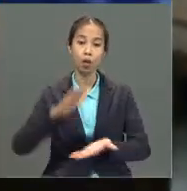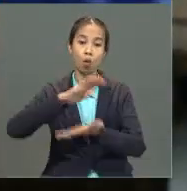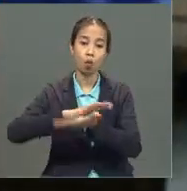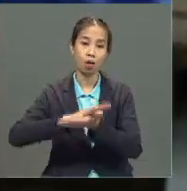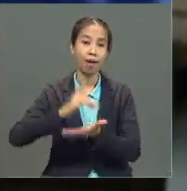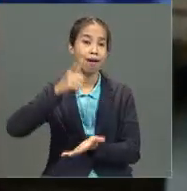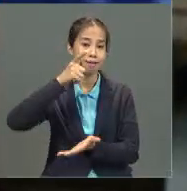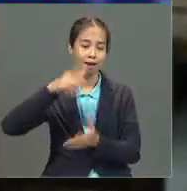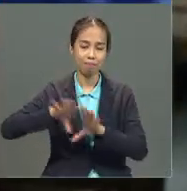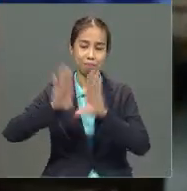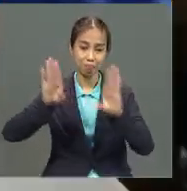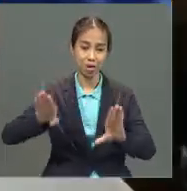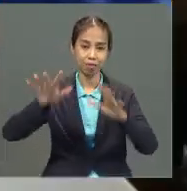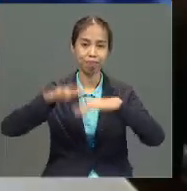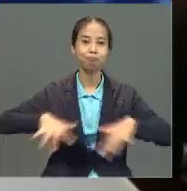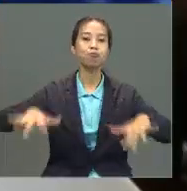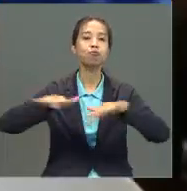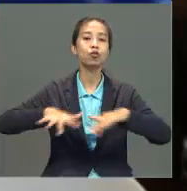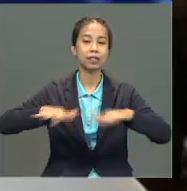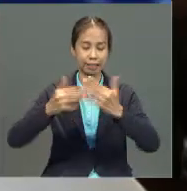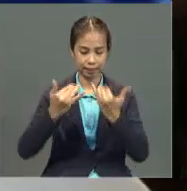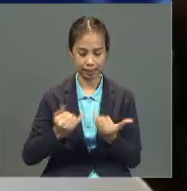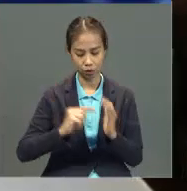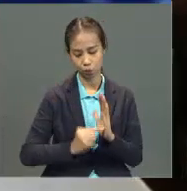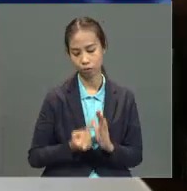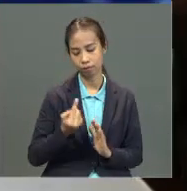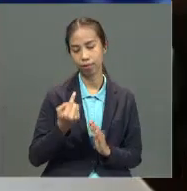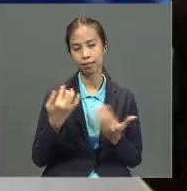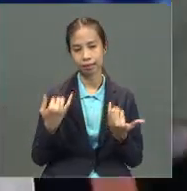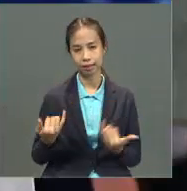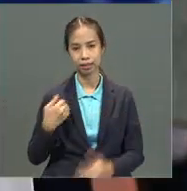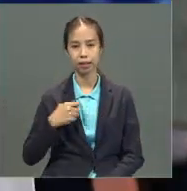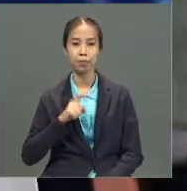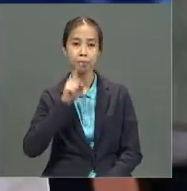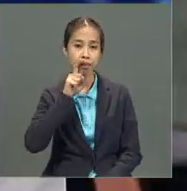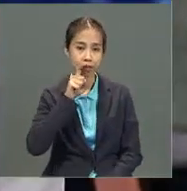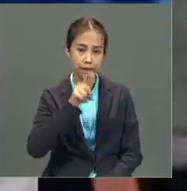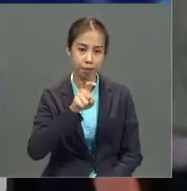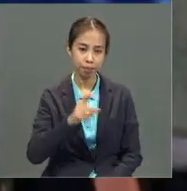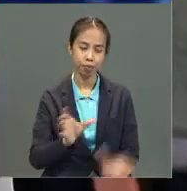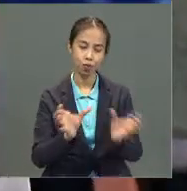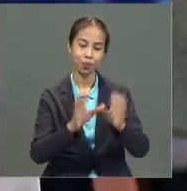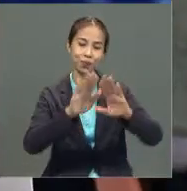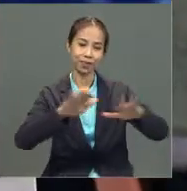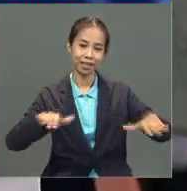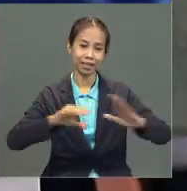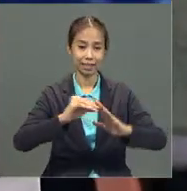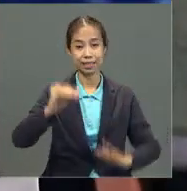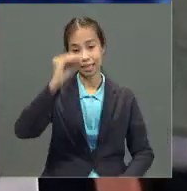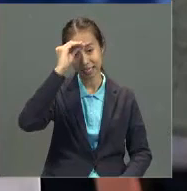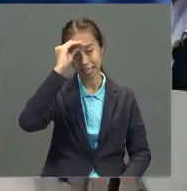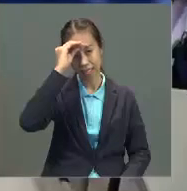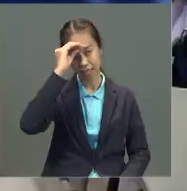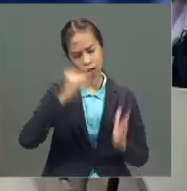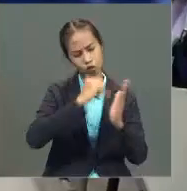ใหญ่ที่กลับมาเปิดการเรียนการสอนแบบเต็มที่วันนี้วันแรกนะครับผู้สื่อข่าวก็ไปสอบถามสำหรับกลุ่มนักเรียนที่อยู่โรงเรียนชาย